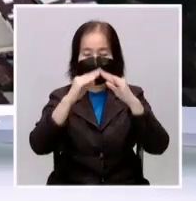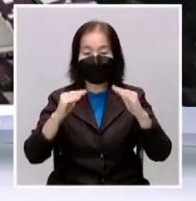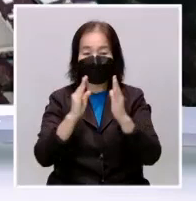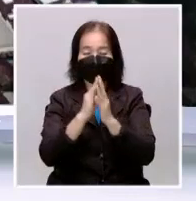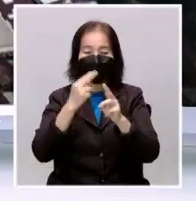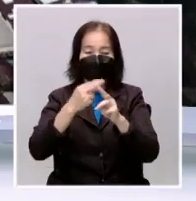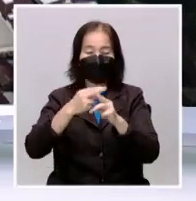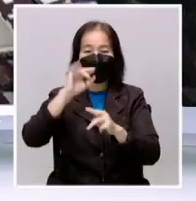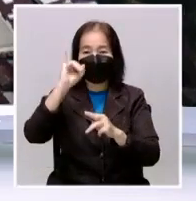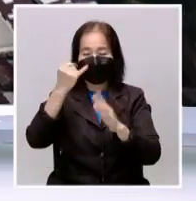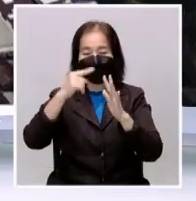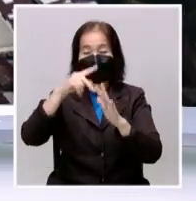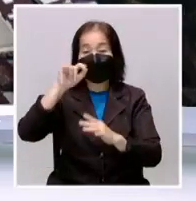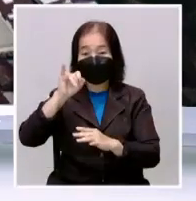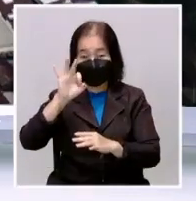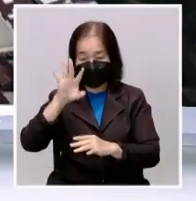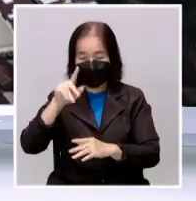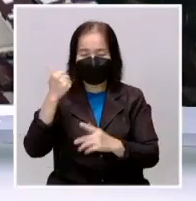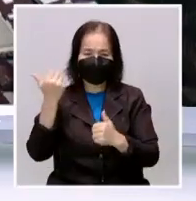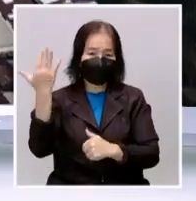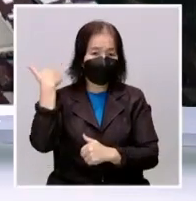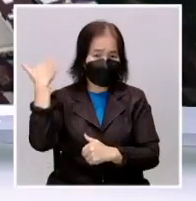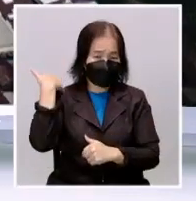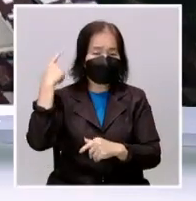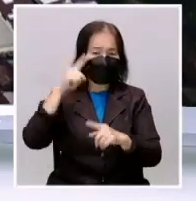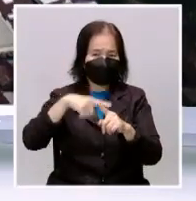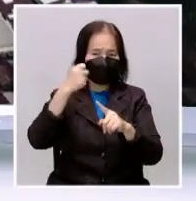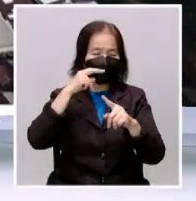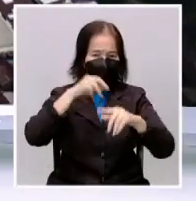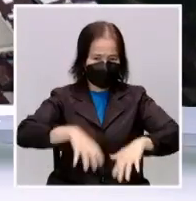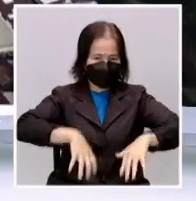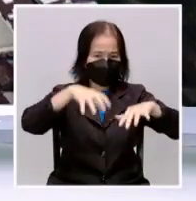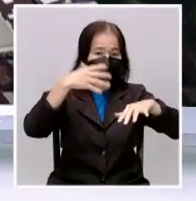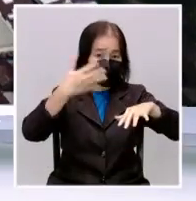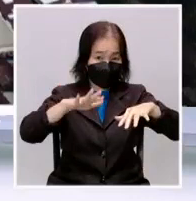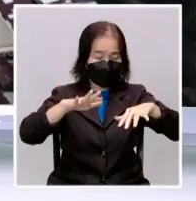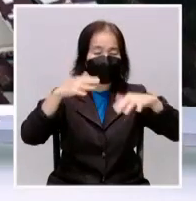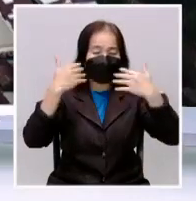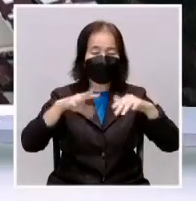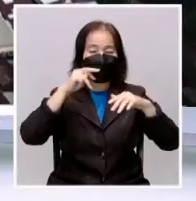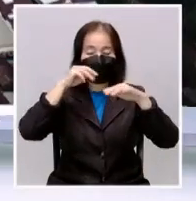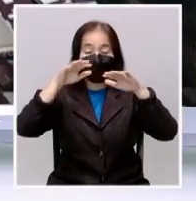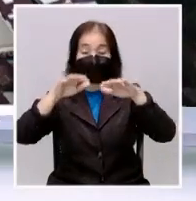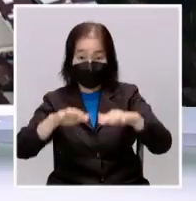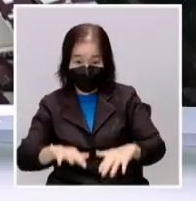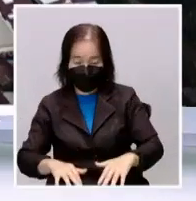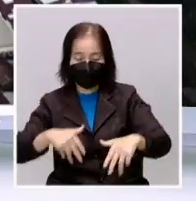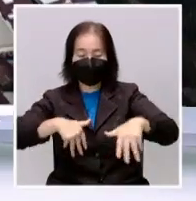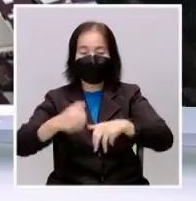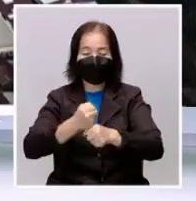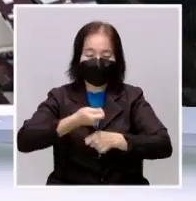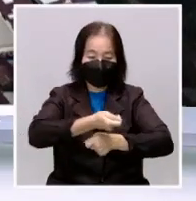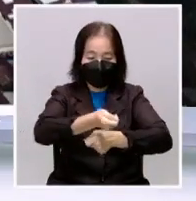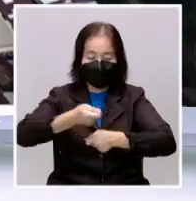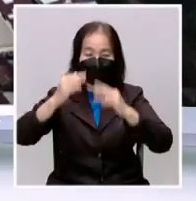ถ้าย้อนไปตั้งแต่วันที่3ตุลาคมต้นเดือนนะคะเจอสถานการณ์น้ำท่วมไปรอบนึงแล้วตอนนั้นเนี่ยพอน้ำลดชาวบ้านก็ช่วยกันเร่งทำ